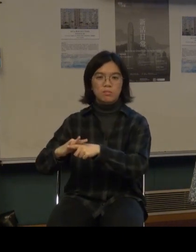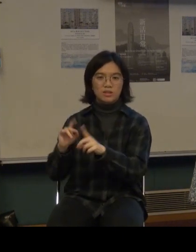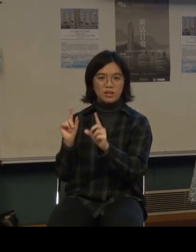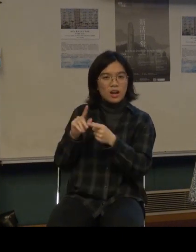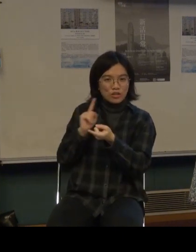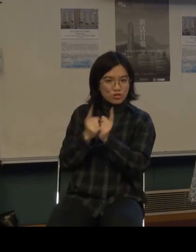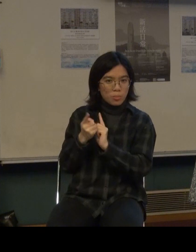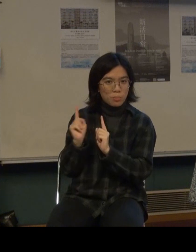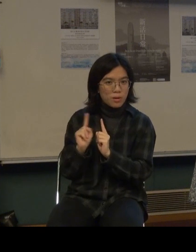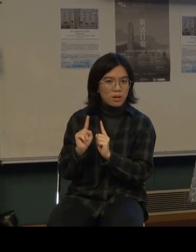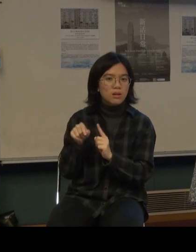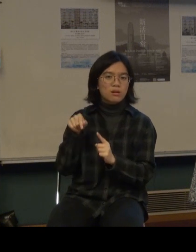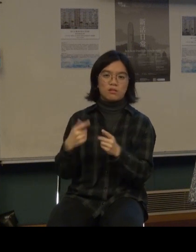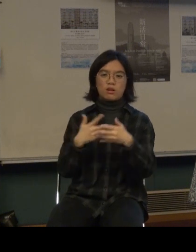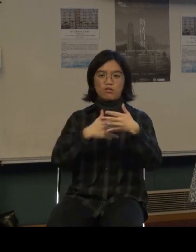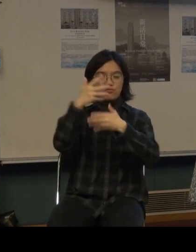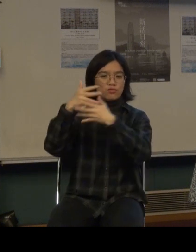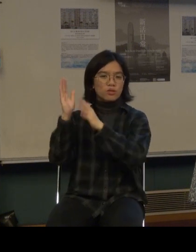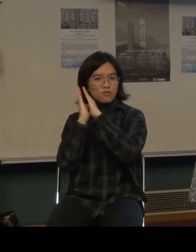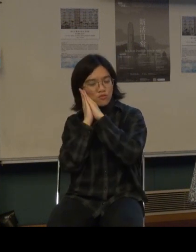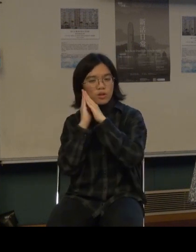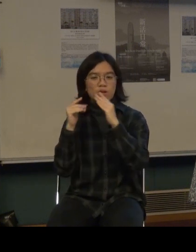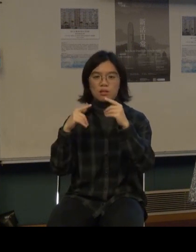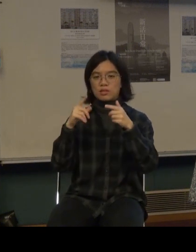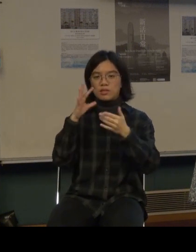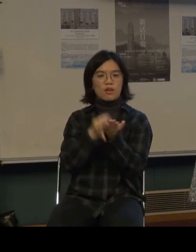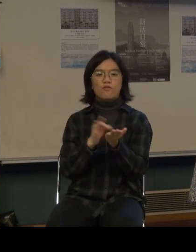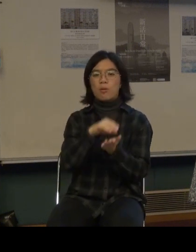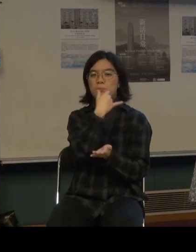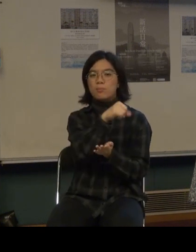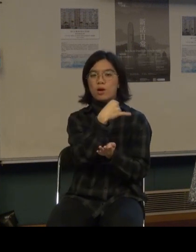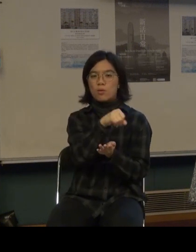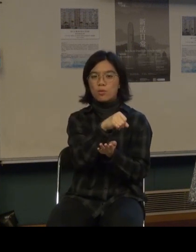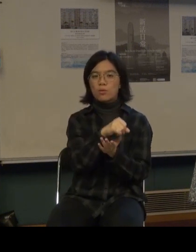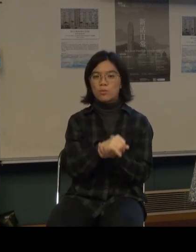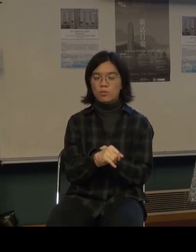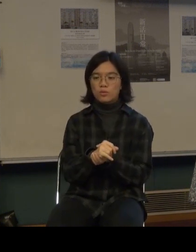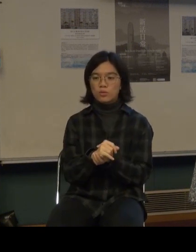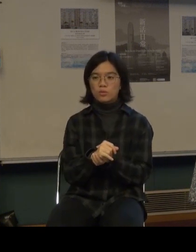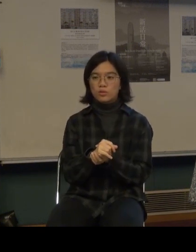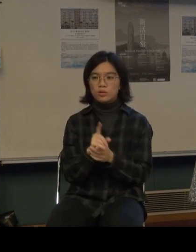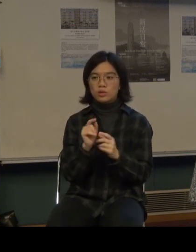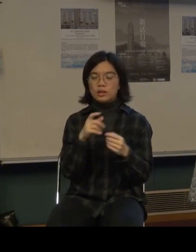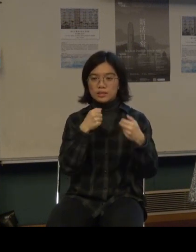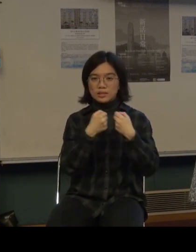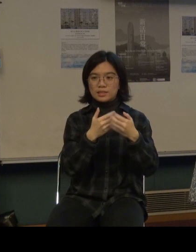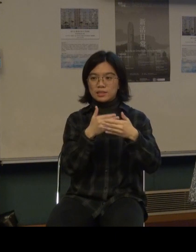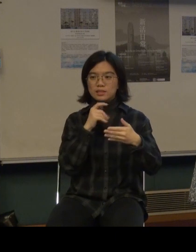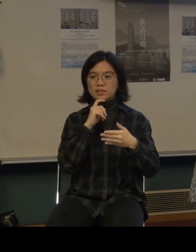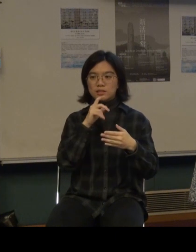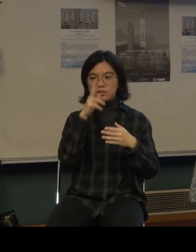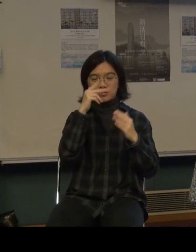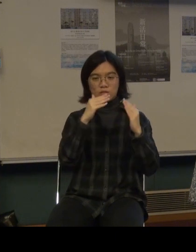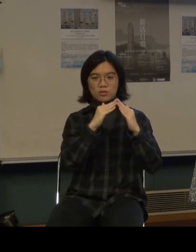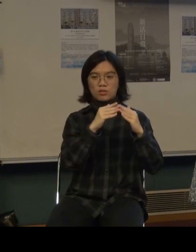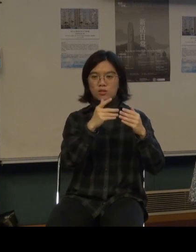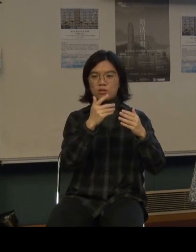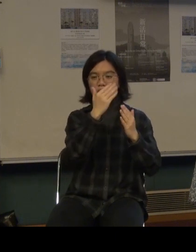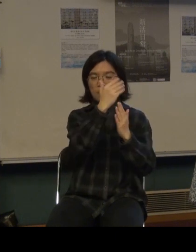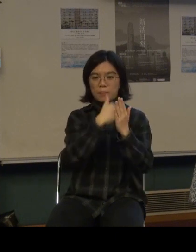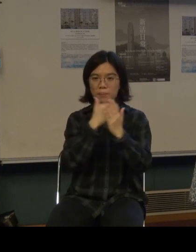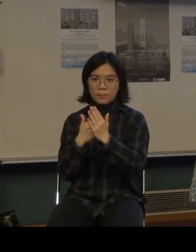我哋有41個警署，但係日佔嘅期間咧，有22個就拆冇咗，成個冇咗啊，拆毀咗，剩翻嗰